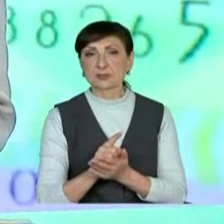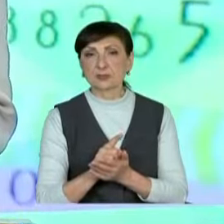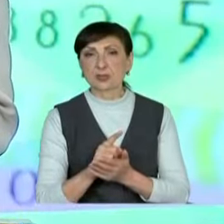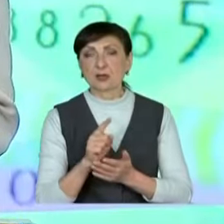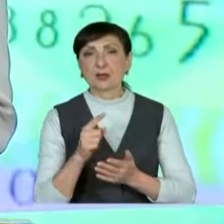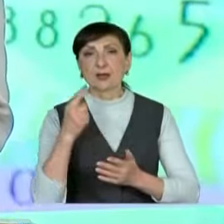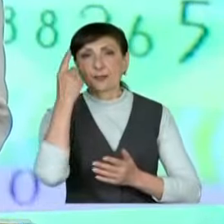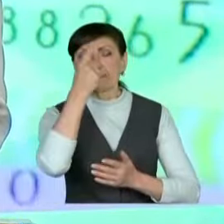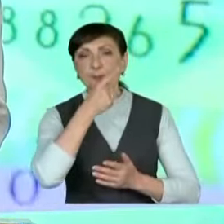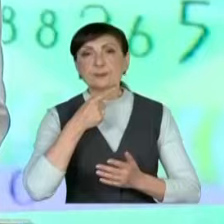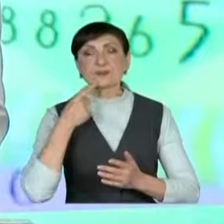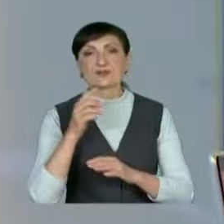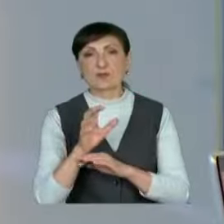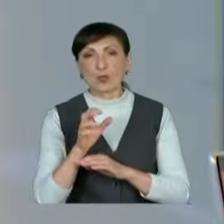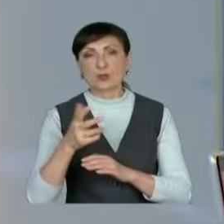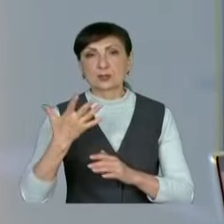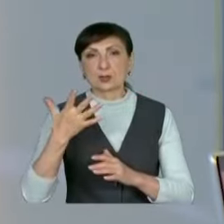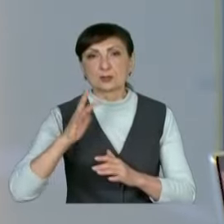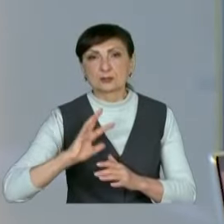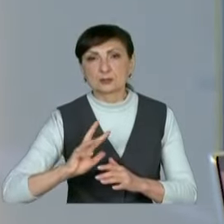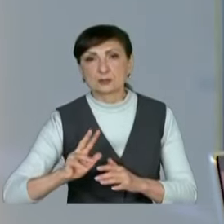обязательную биометрическую идентификацию при